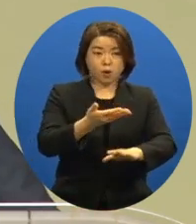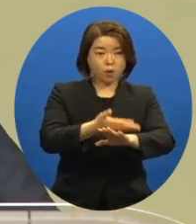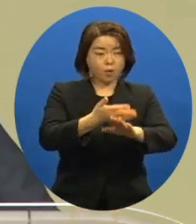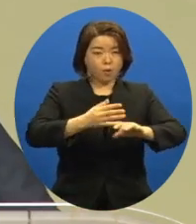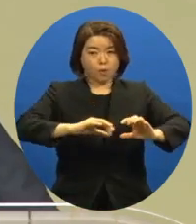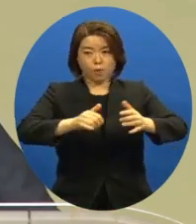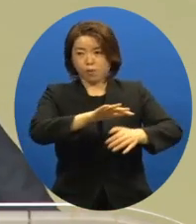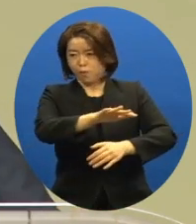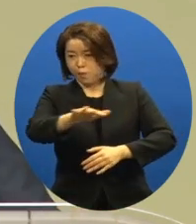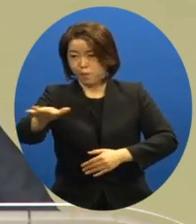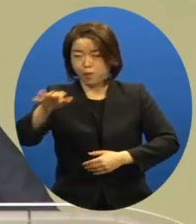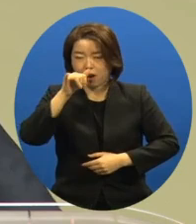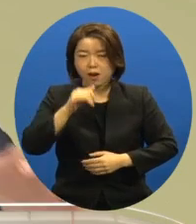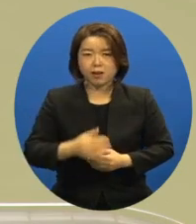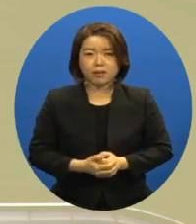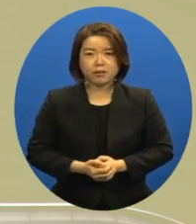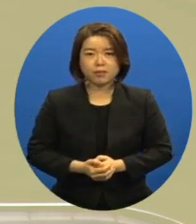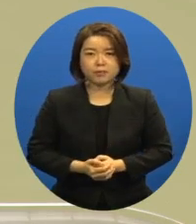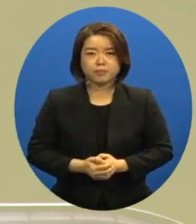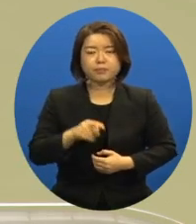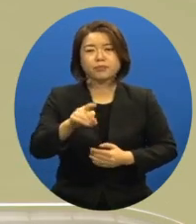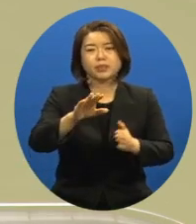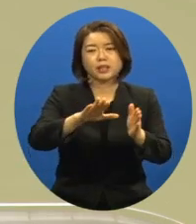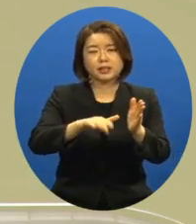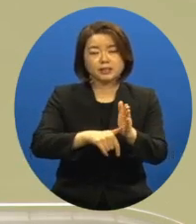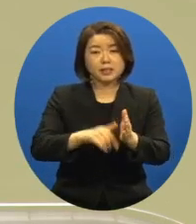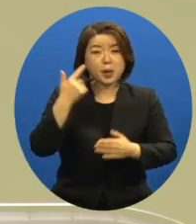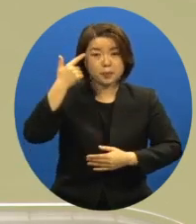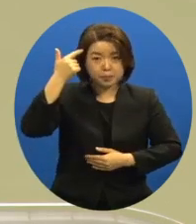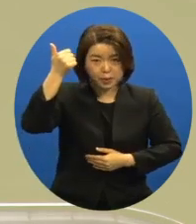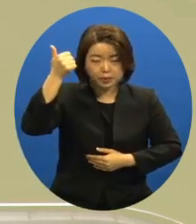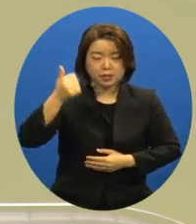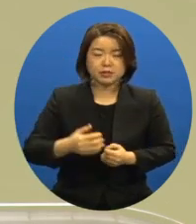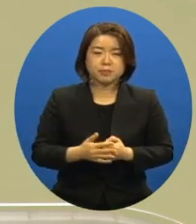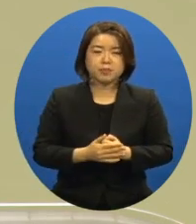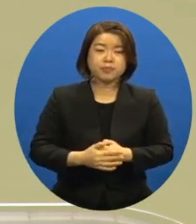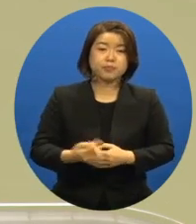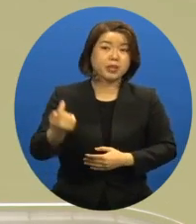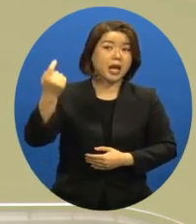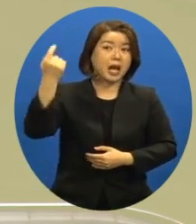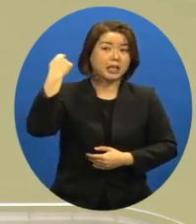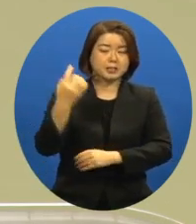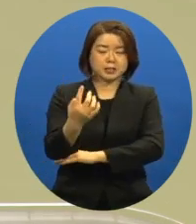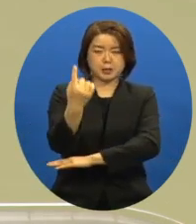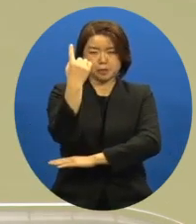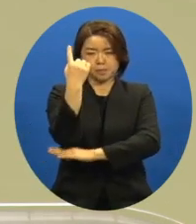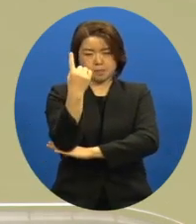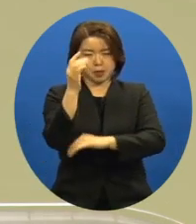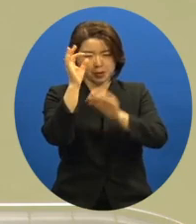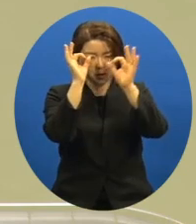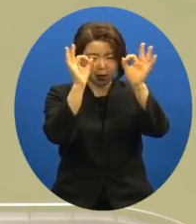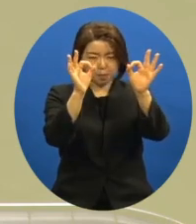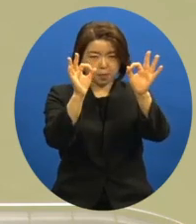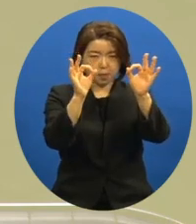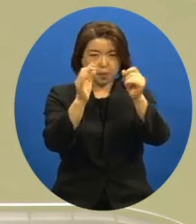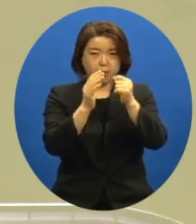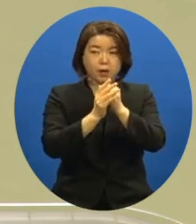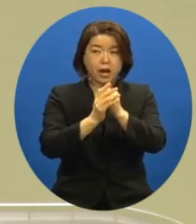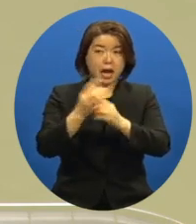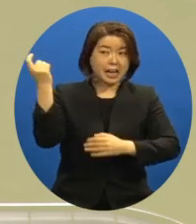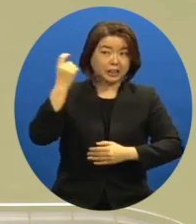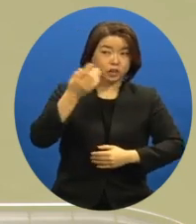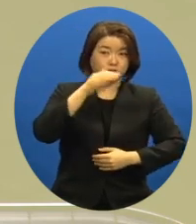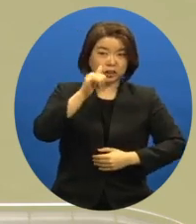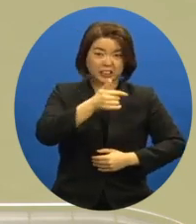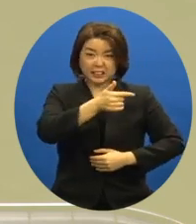세상이었습니다. 그때 리차드 범브란트 목사님이 뒤에 보초가 지켜보는 그 보초도 들을 수